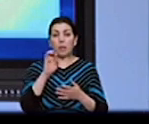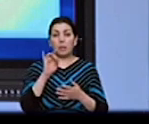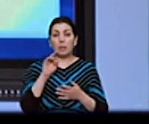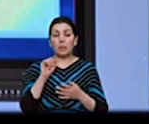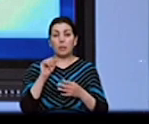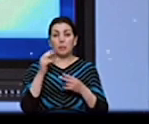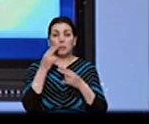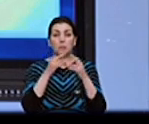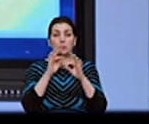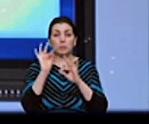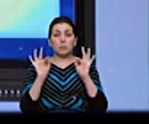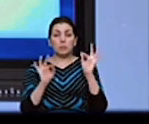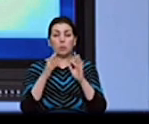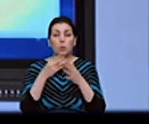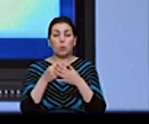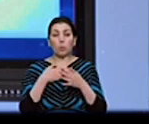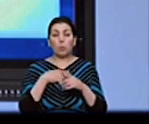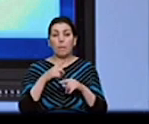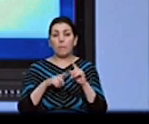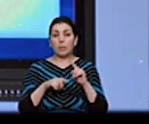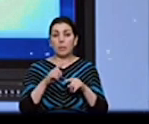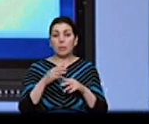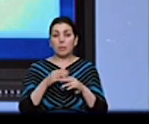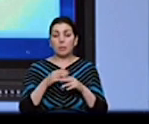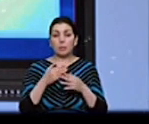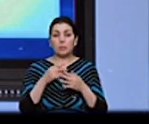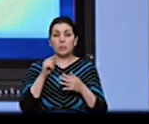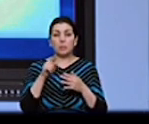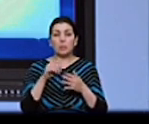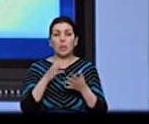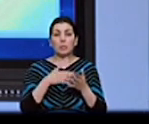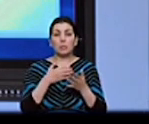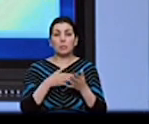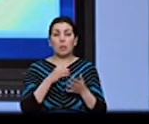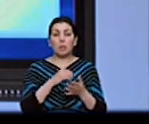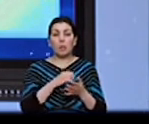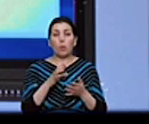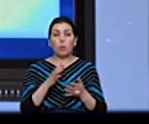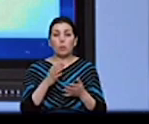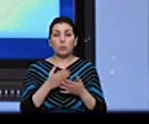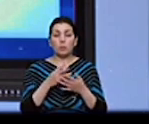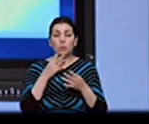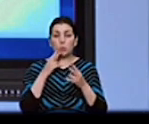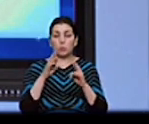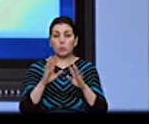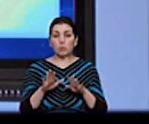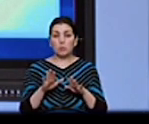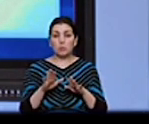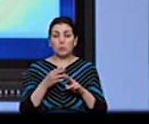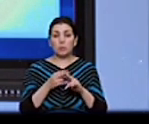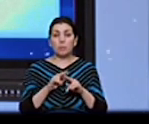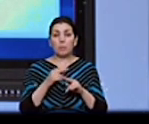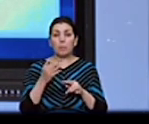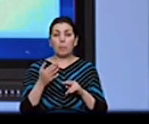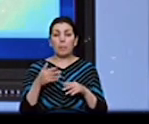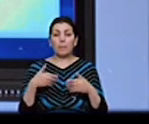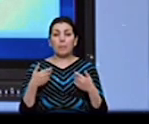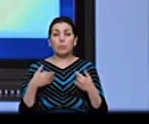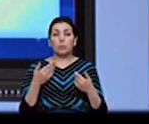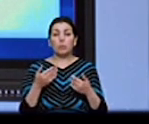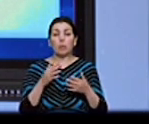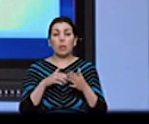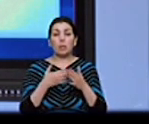aks etgan, ya'ni bizning vatanimizning xaritasi va qazilma boyliklari ko'rsatilgan. Demak,